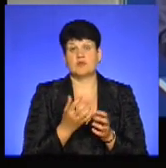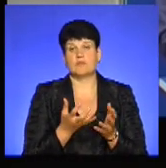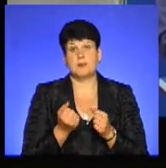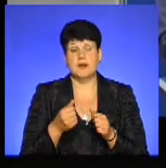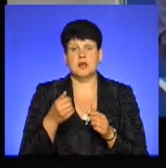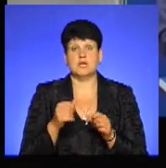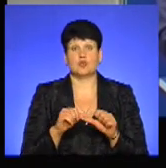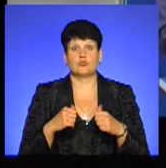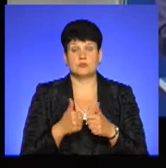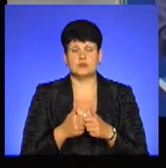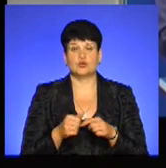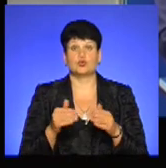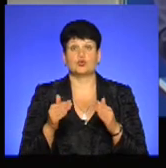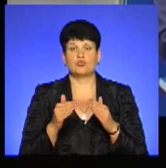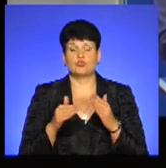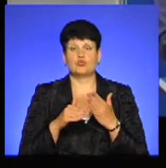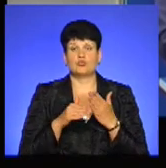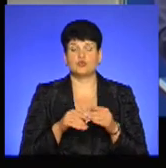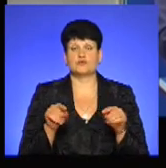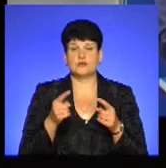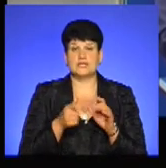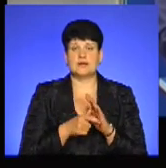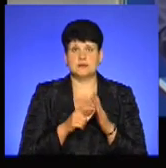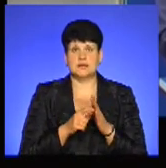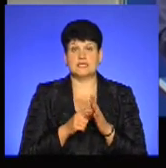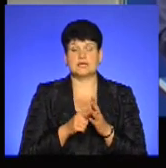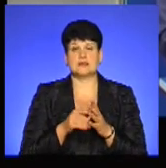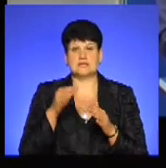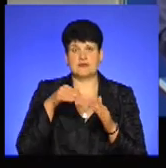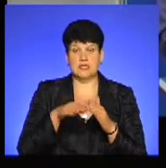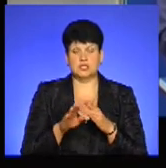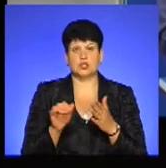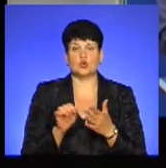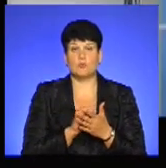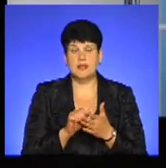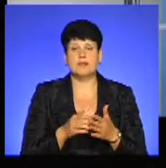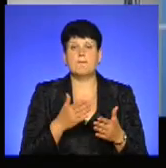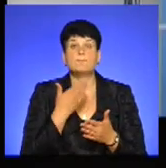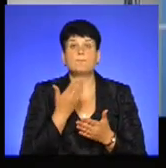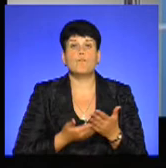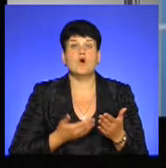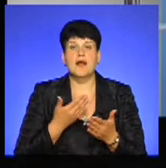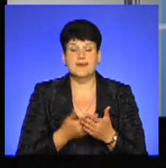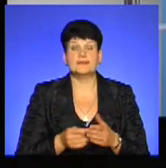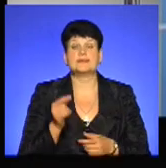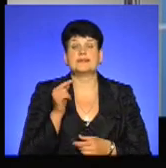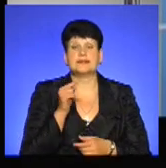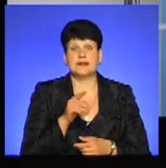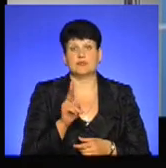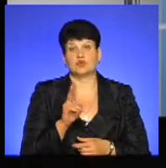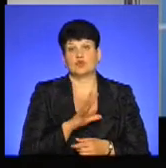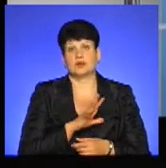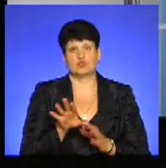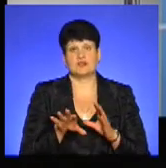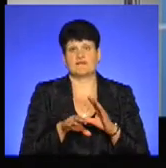допоможуть створити кабінет, допоможуть завантажити документи, порадити, причому навіть тим, хто не буде вибирати